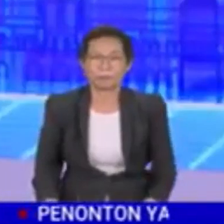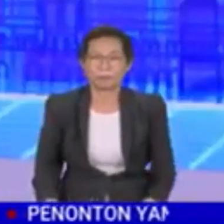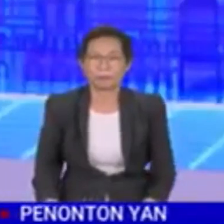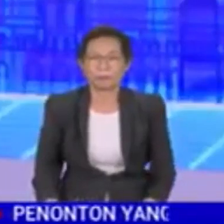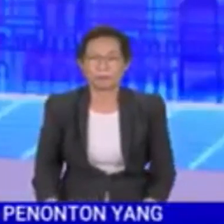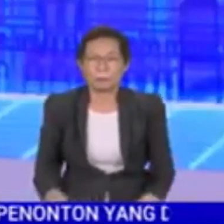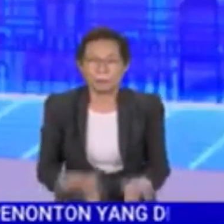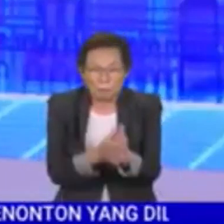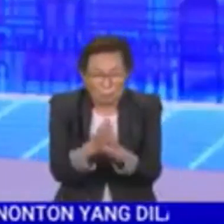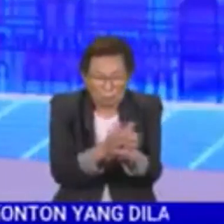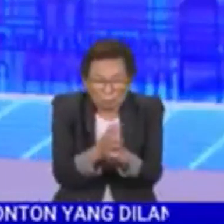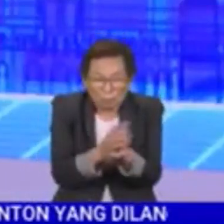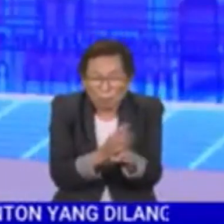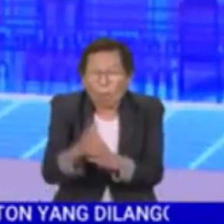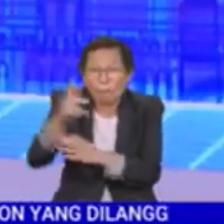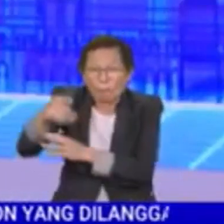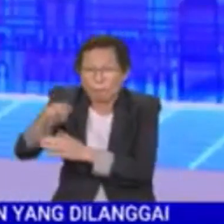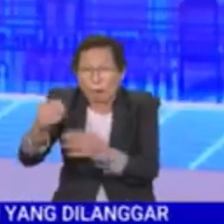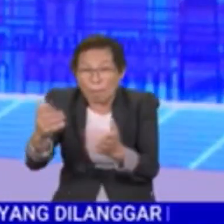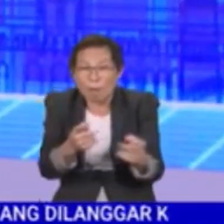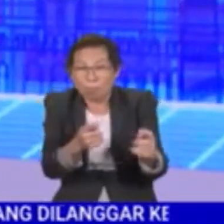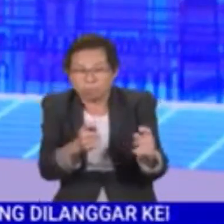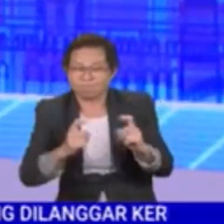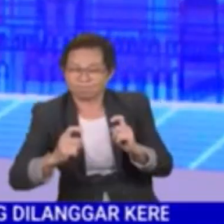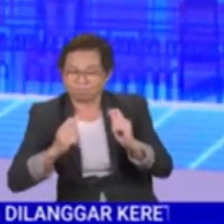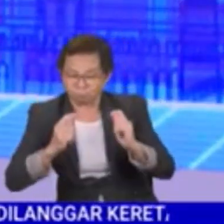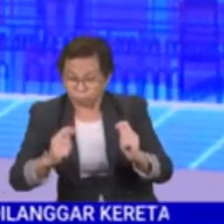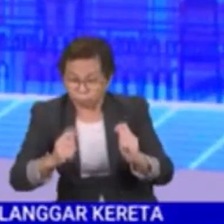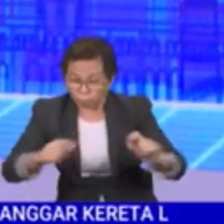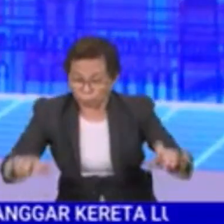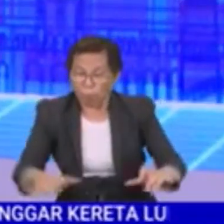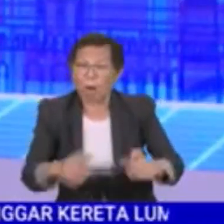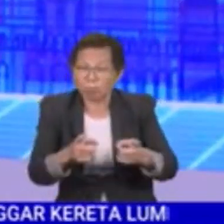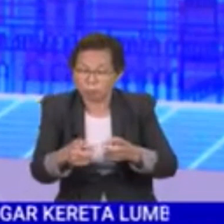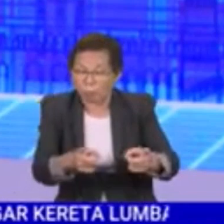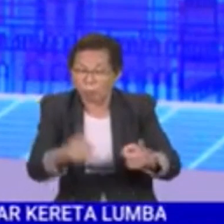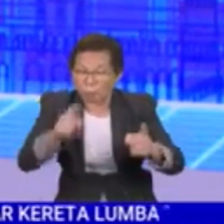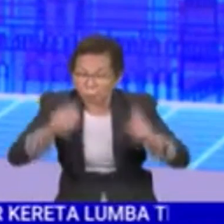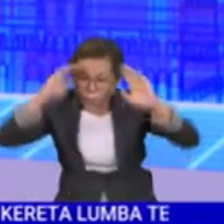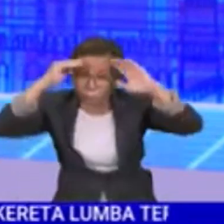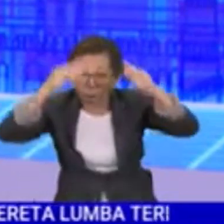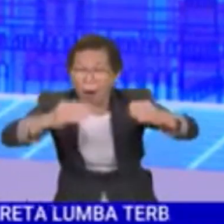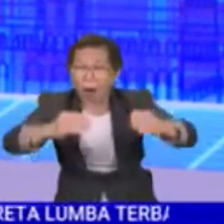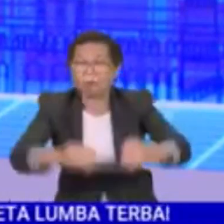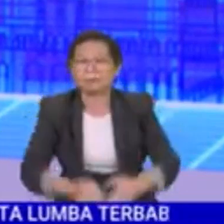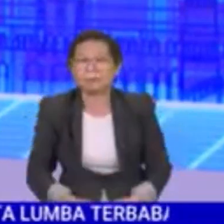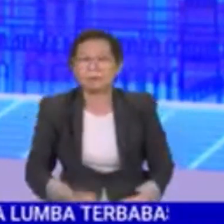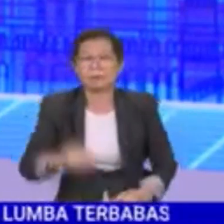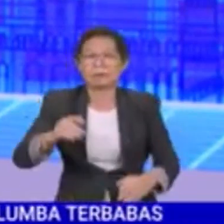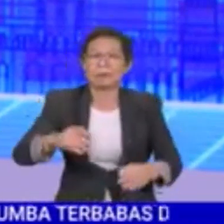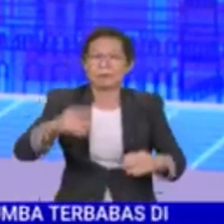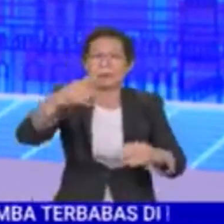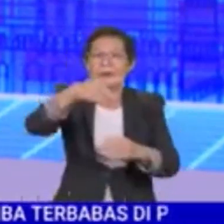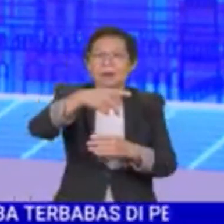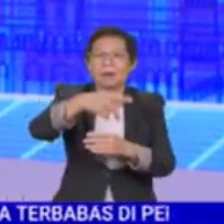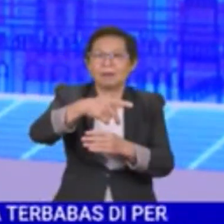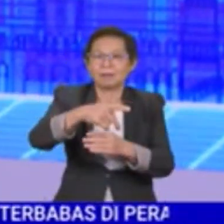kesungguhan peradaban diri yang bahu tata kelola baik dilaksanakan wajar diberi perhatian felokanana